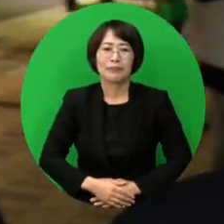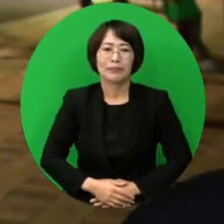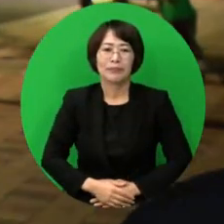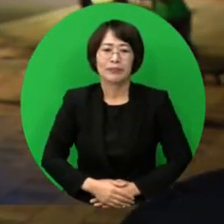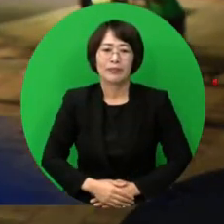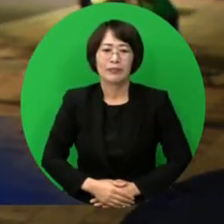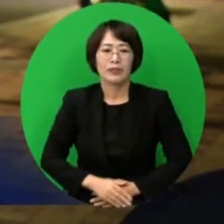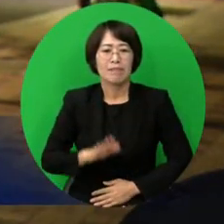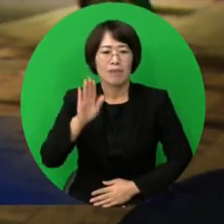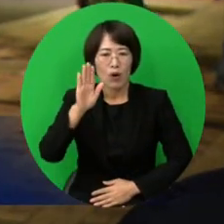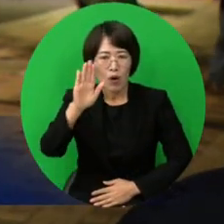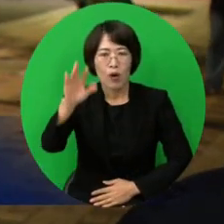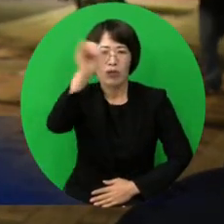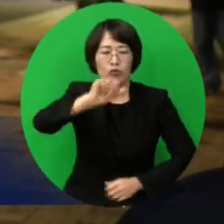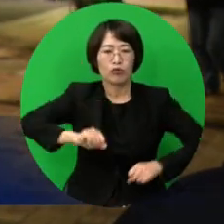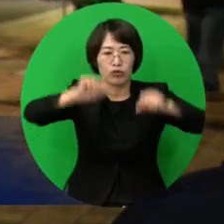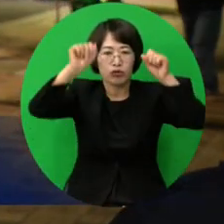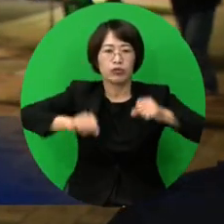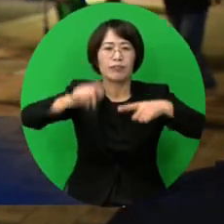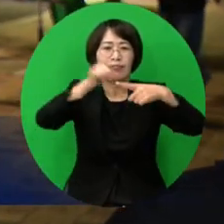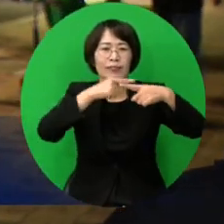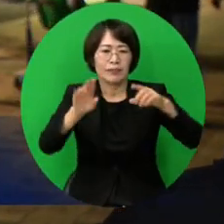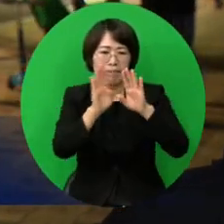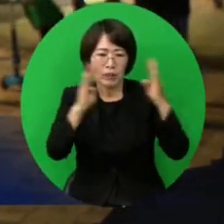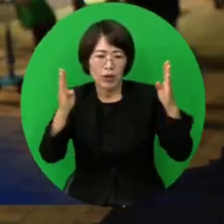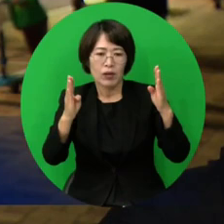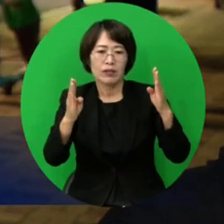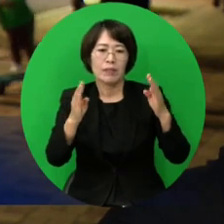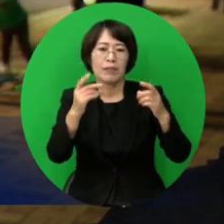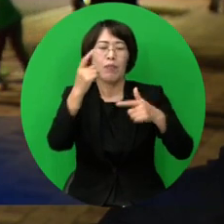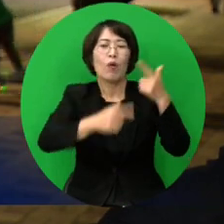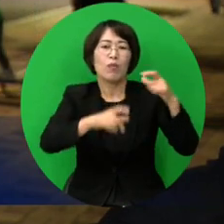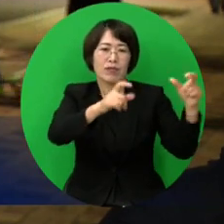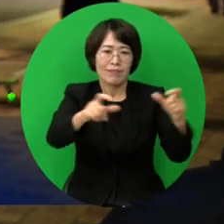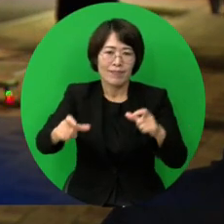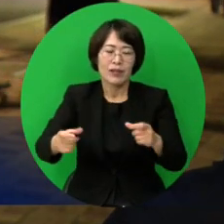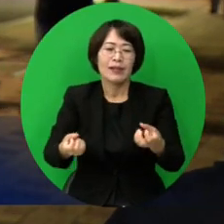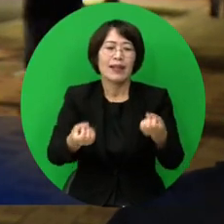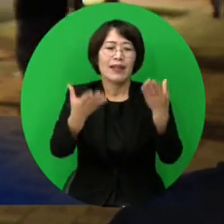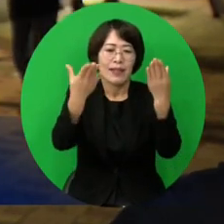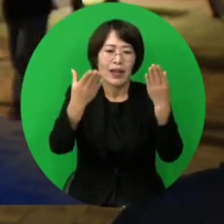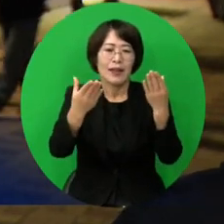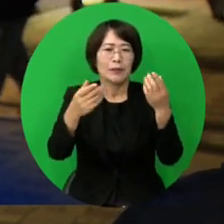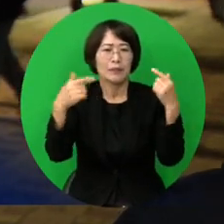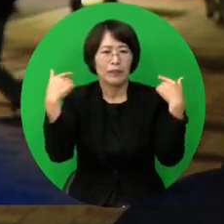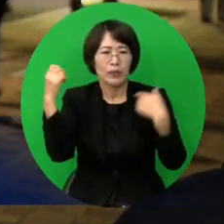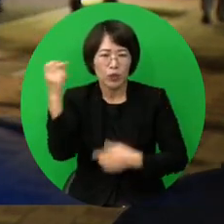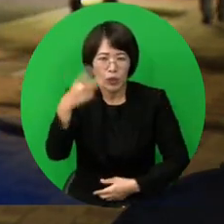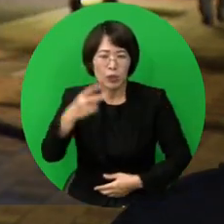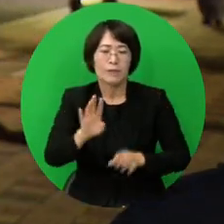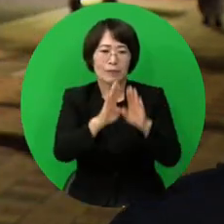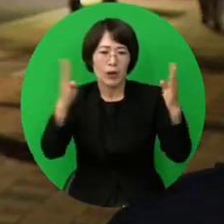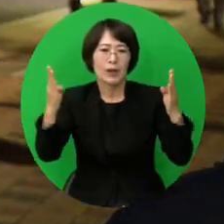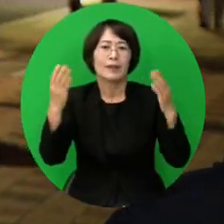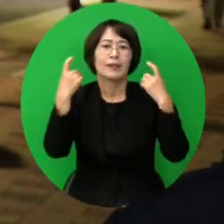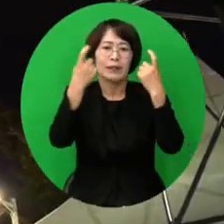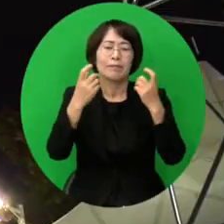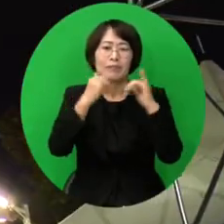네. 앞으로 이제 전국체전도 있고 한데 조금 더 목포에 이런 행사도 자주 해서 관광객들이 많이 유치됐으면